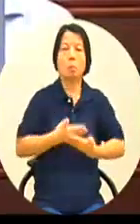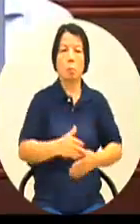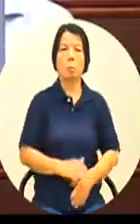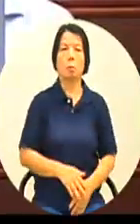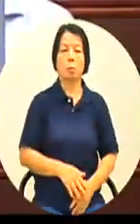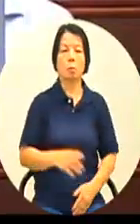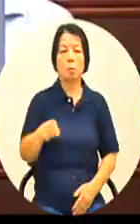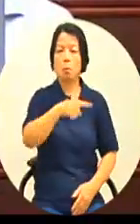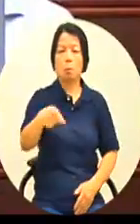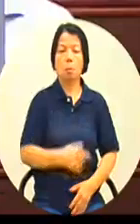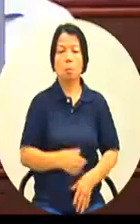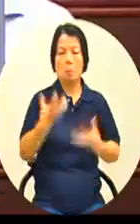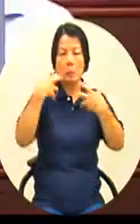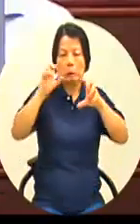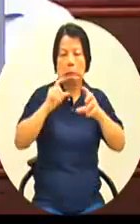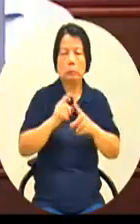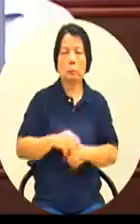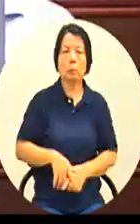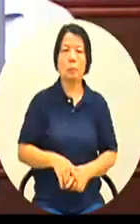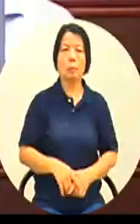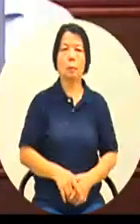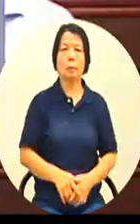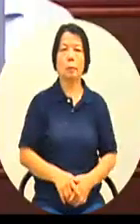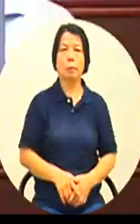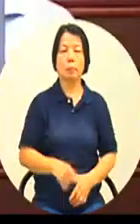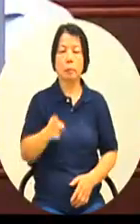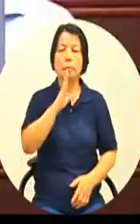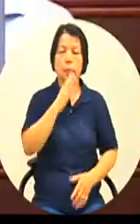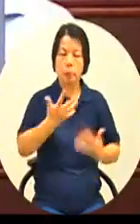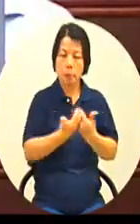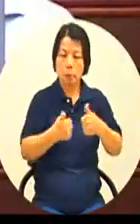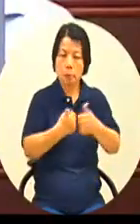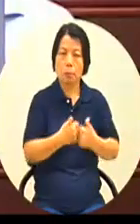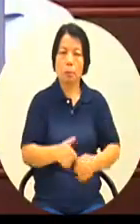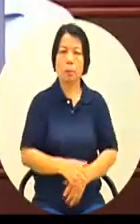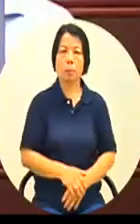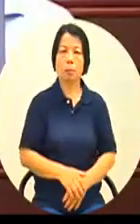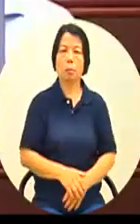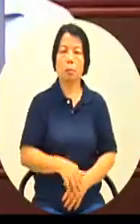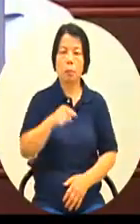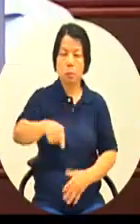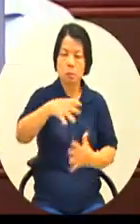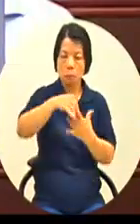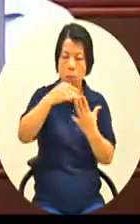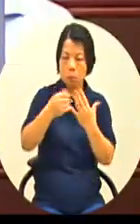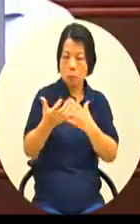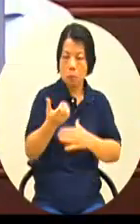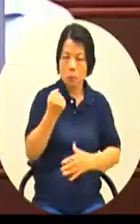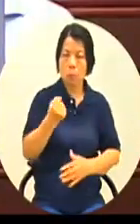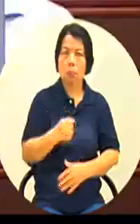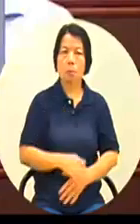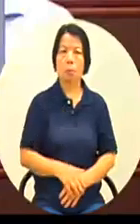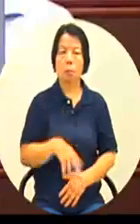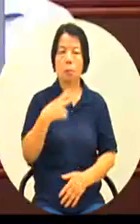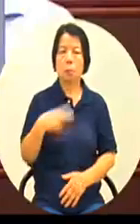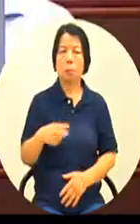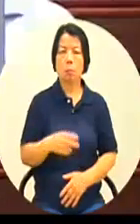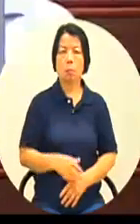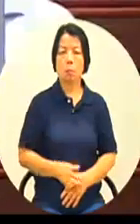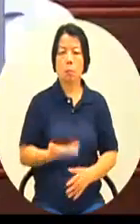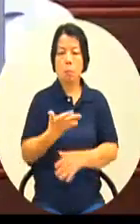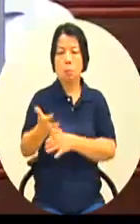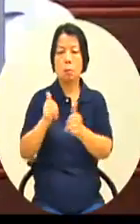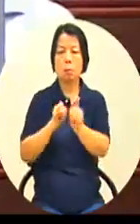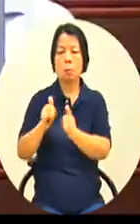家都在抱怨，但是去接受，这个是一个机会。我们希望把这样的一个选择权，再一次的让我们的居